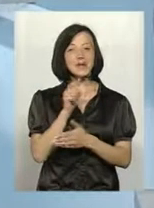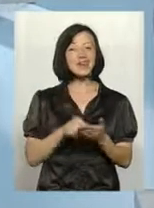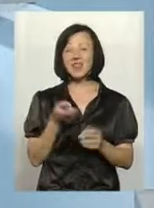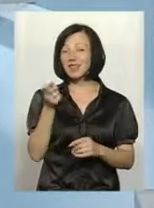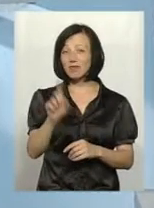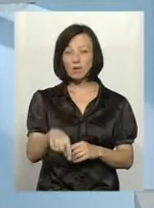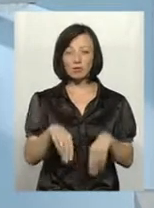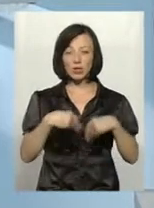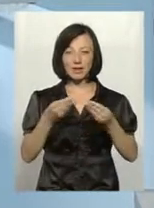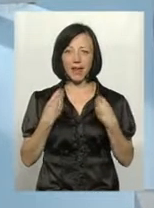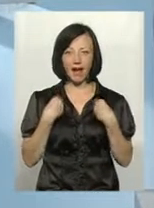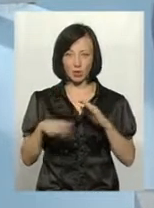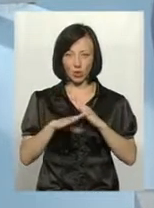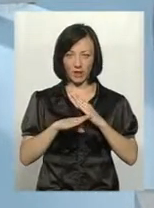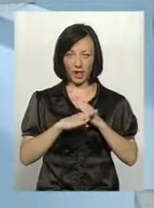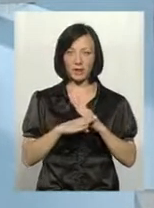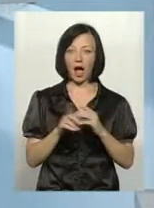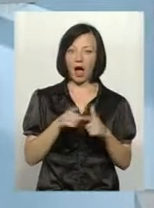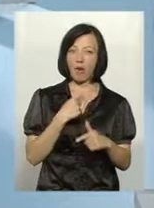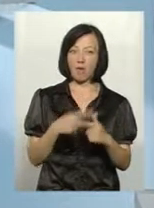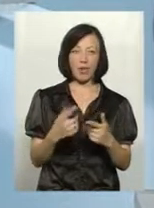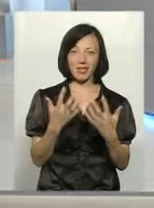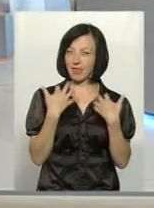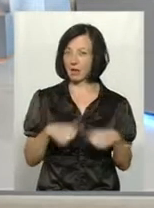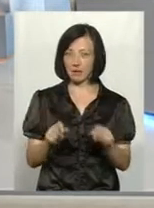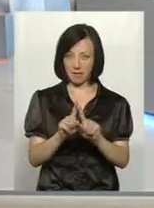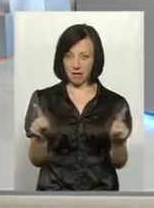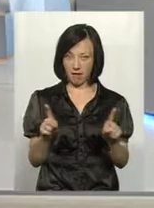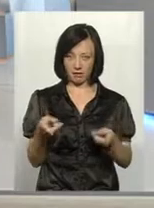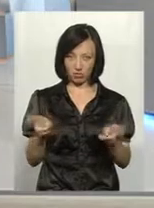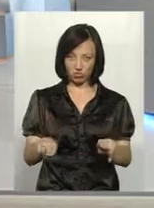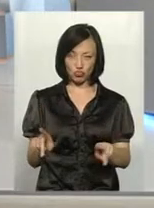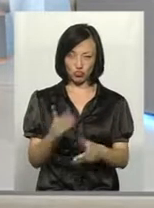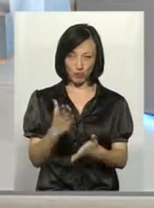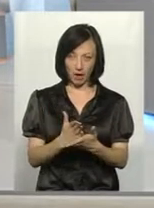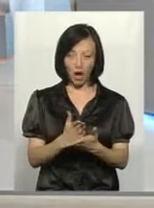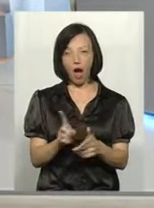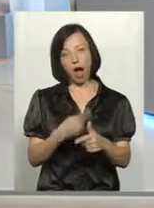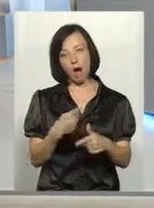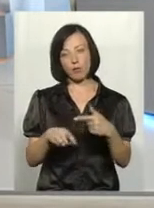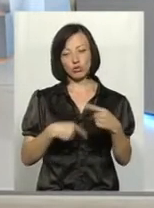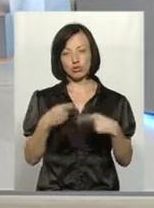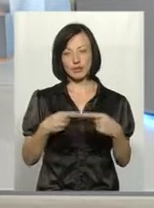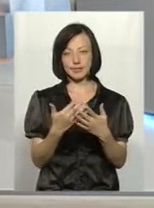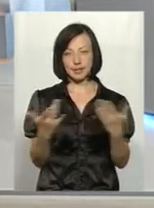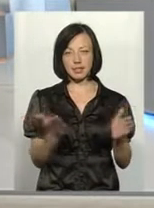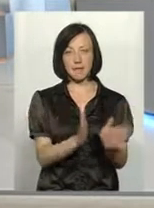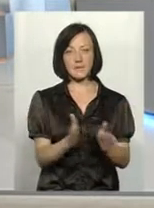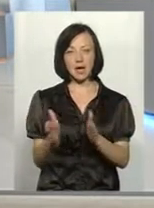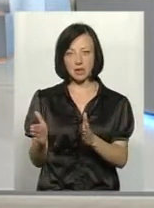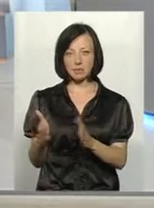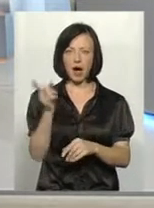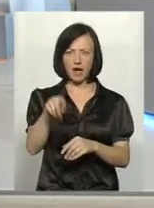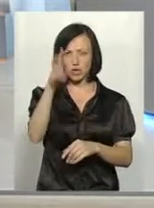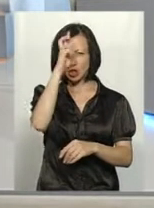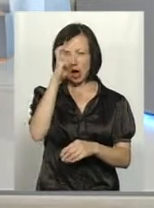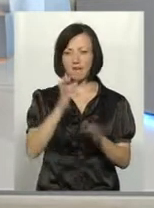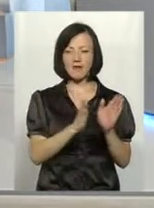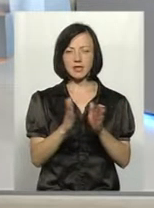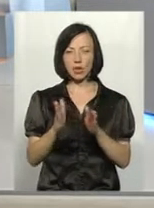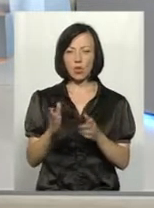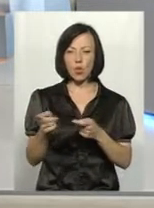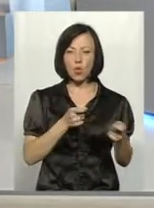тому, що дати нам дотацію. Ви або в нас не забираєте і лишіть нам то, що є, або через різні механізми, хай держава